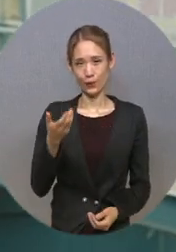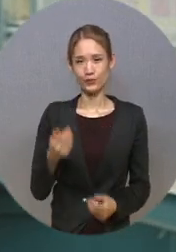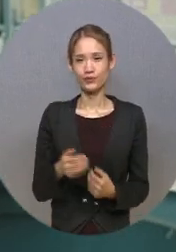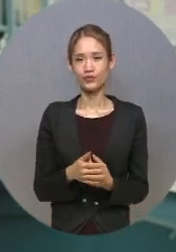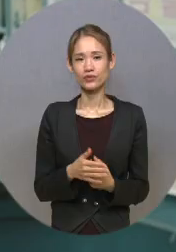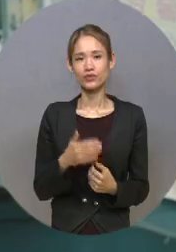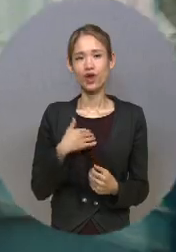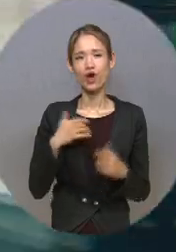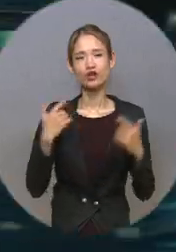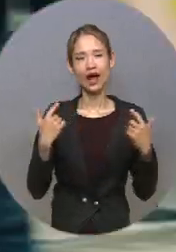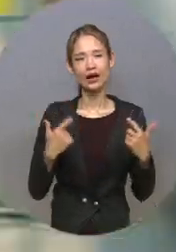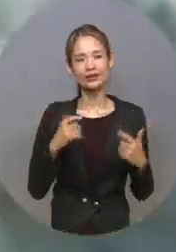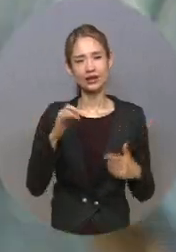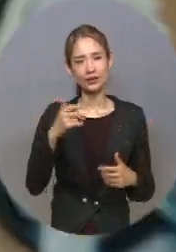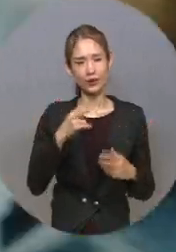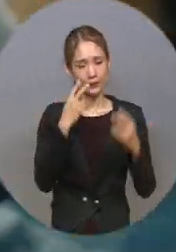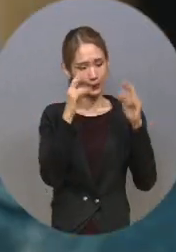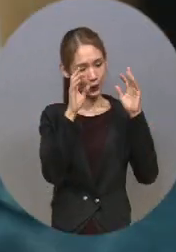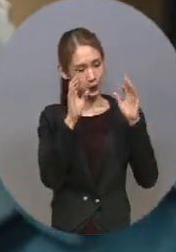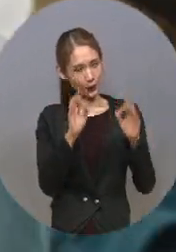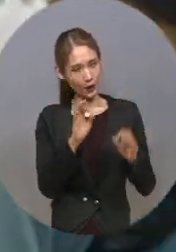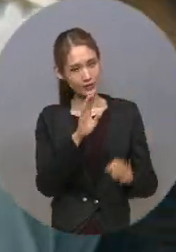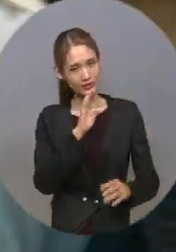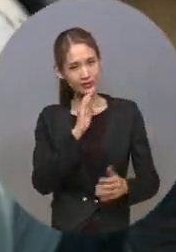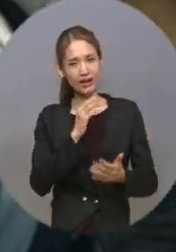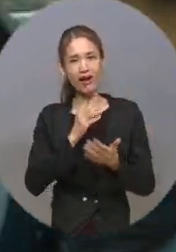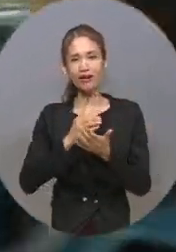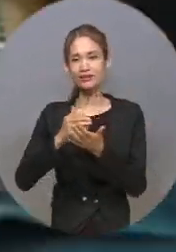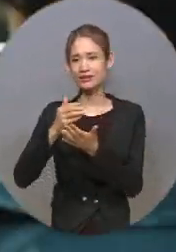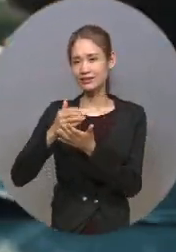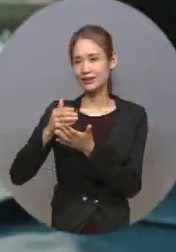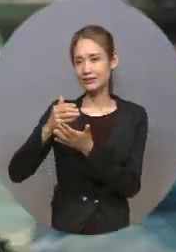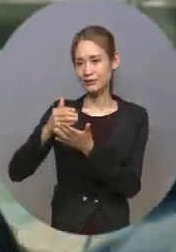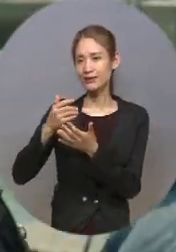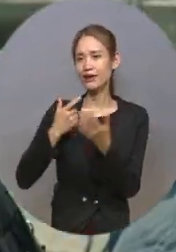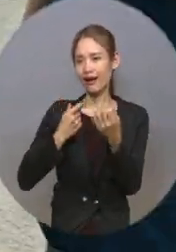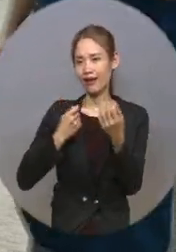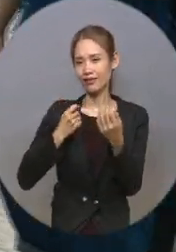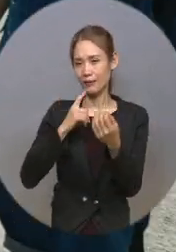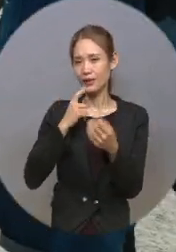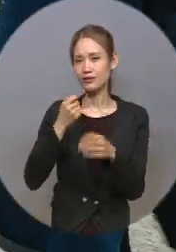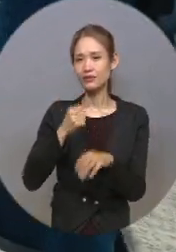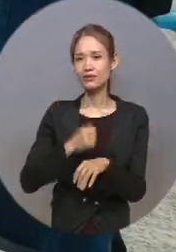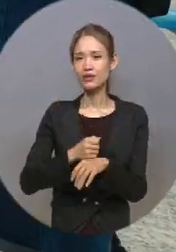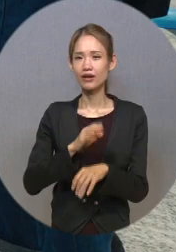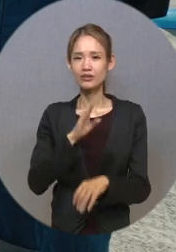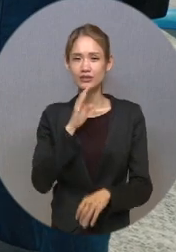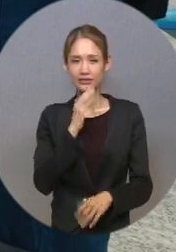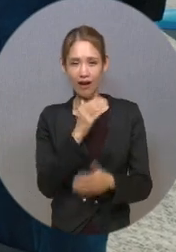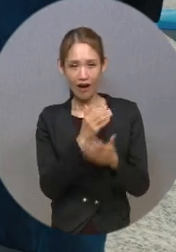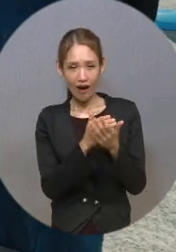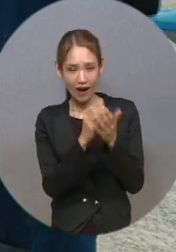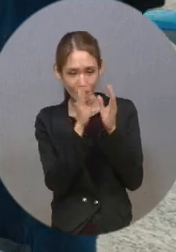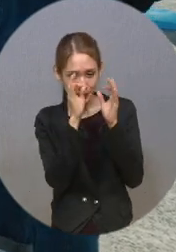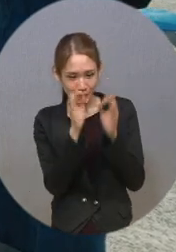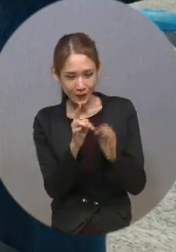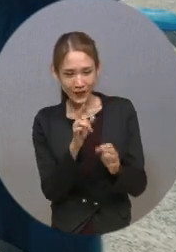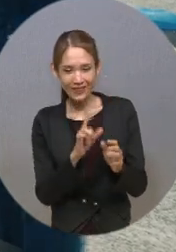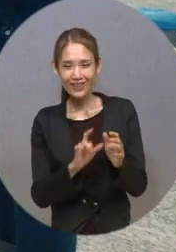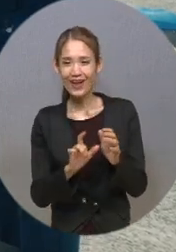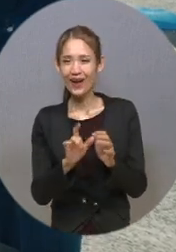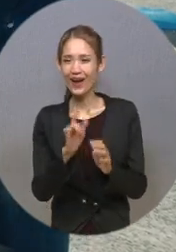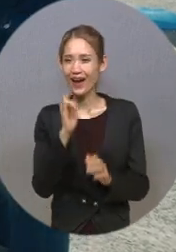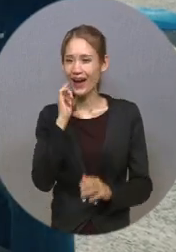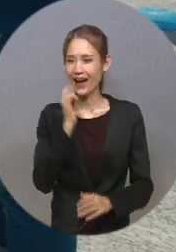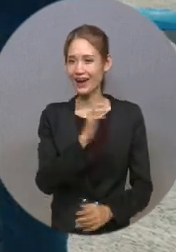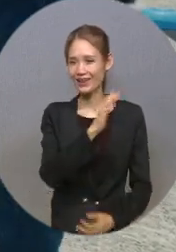저는 항상 남해를 이렇게 풍경을 바라보면서 아, 진짜 그림이다, 그림이다라는 말을 정말 많이 했었거든요. 네. 진짜 그림으로 보니까 더 아름답네.